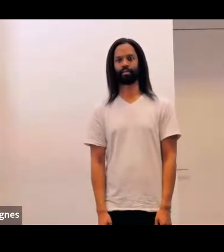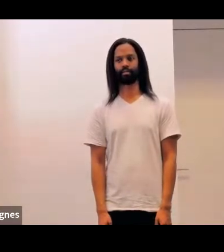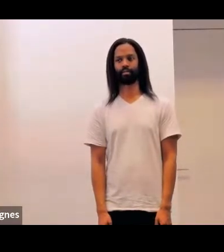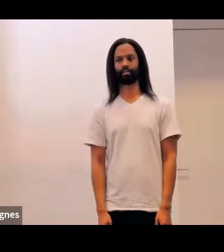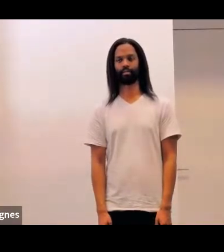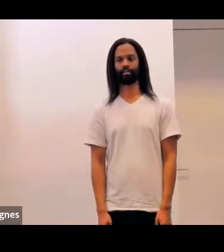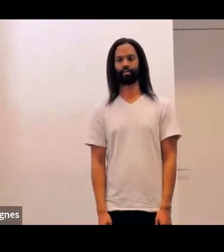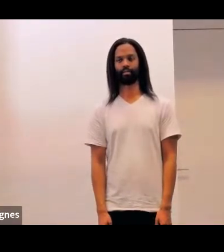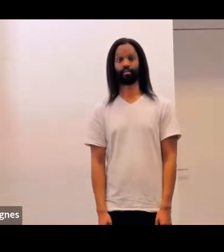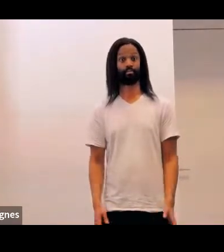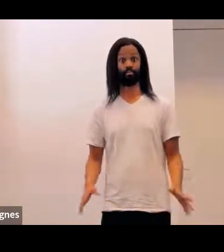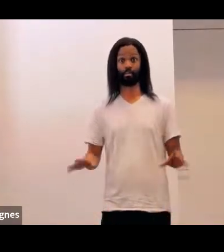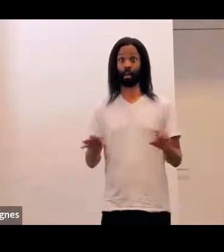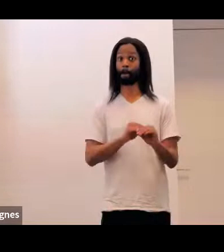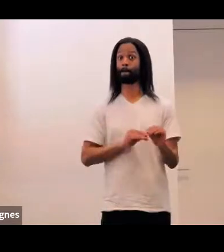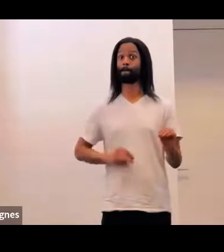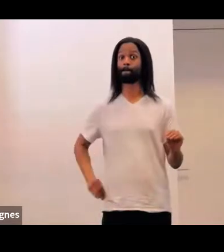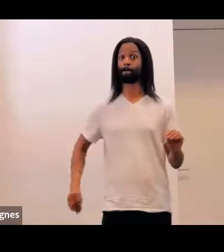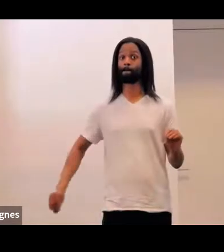On n'entend plus rien.